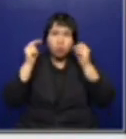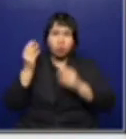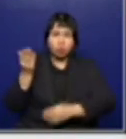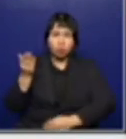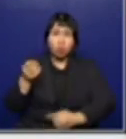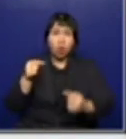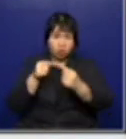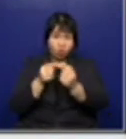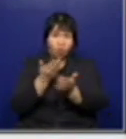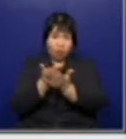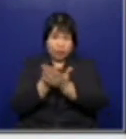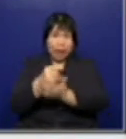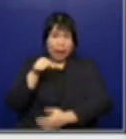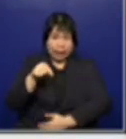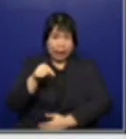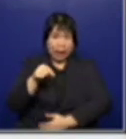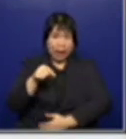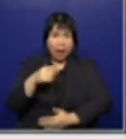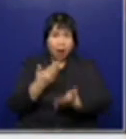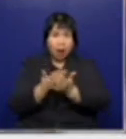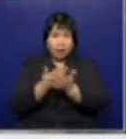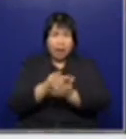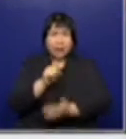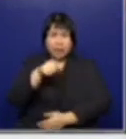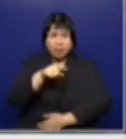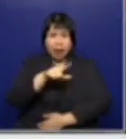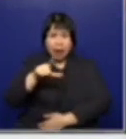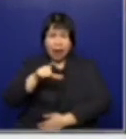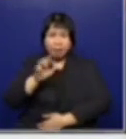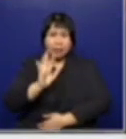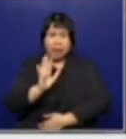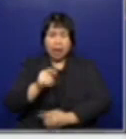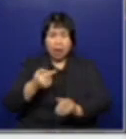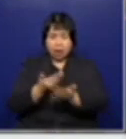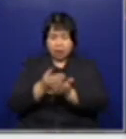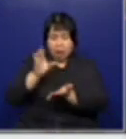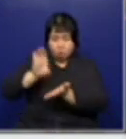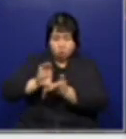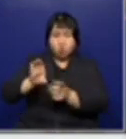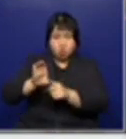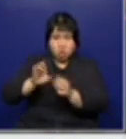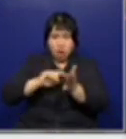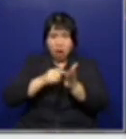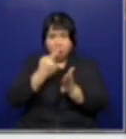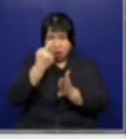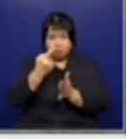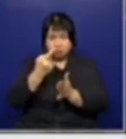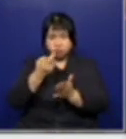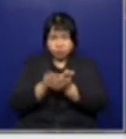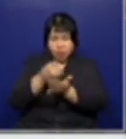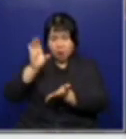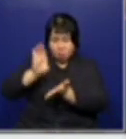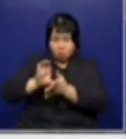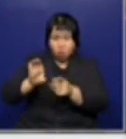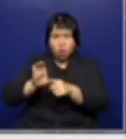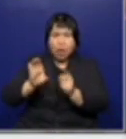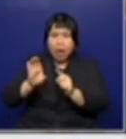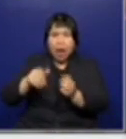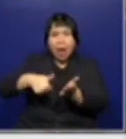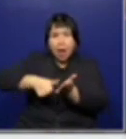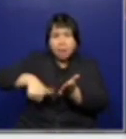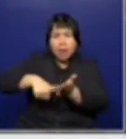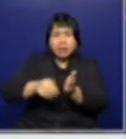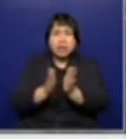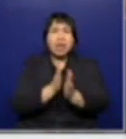งินส่วนนี้เขาไม่เอาเงินด้าน 1,000 ล้านกองทุนผมขอตั้งไว้เป็นทุนประเดิมเป็นเงินภาษีของชาวพุท